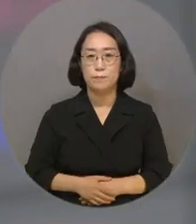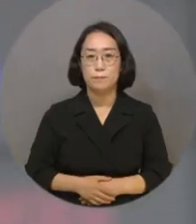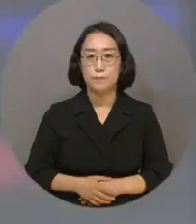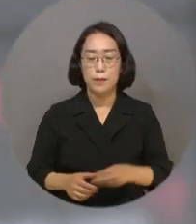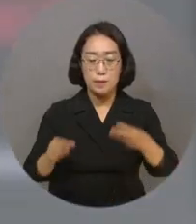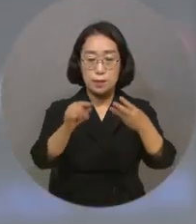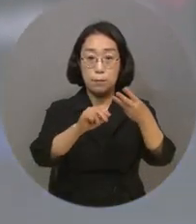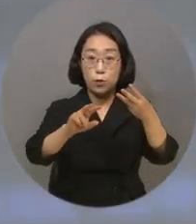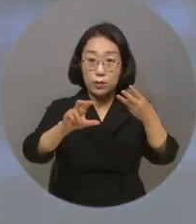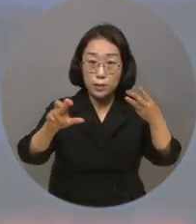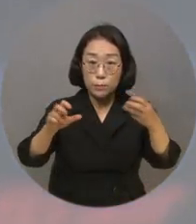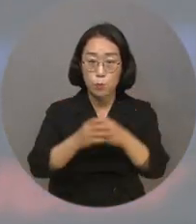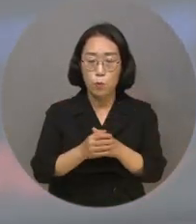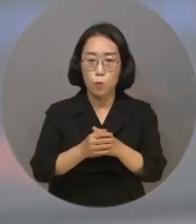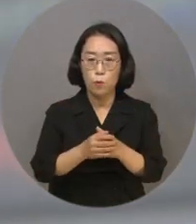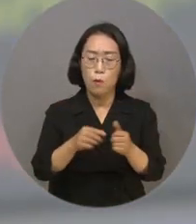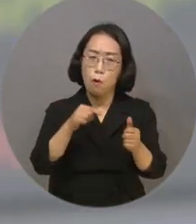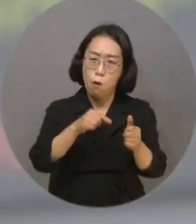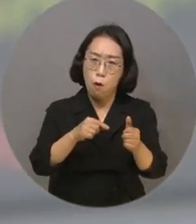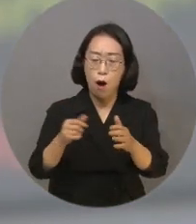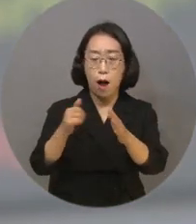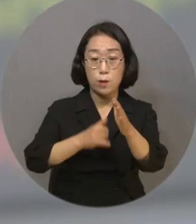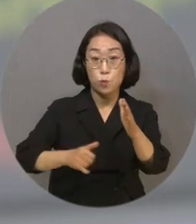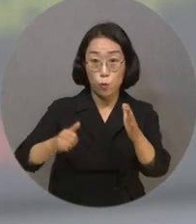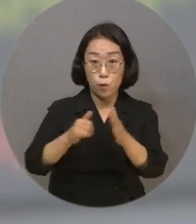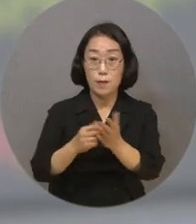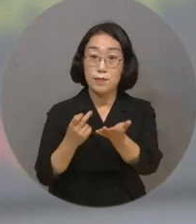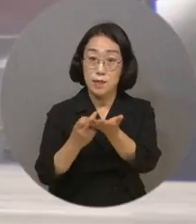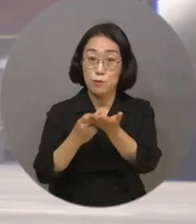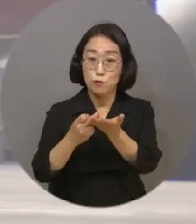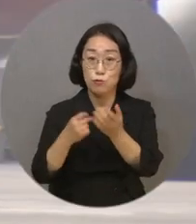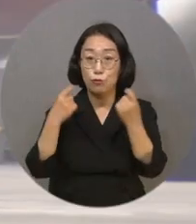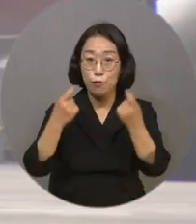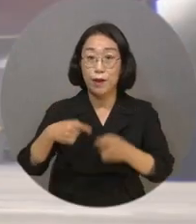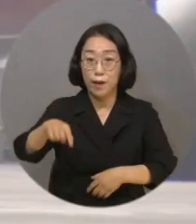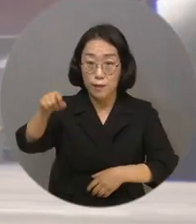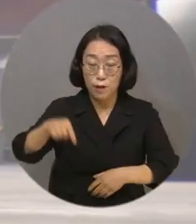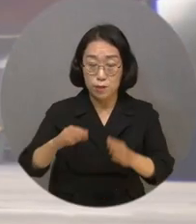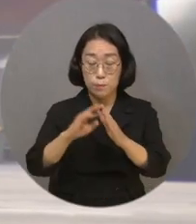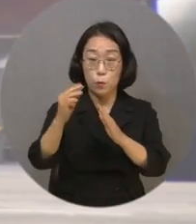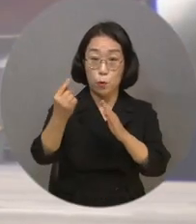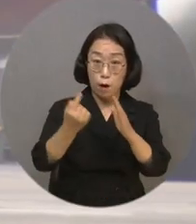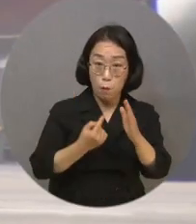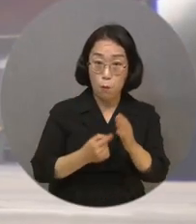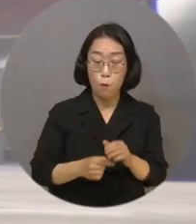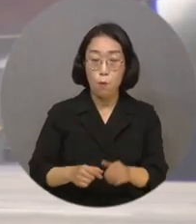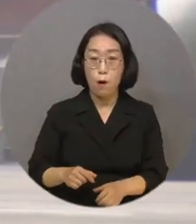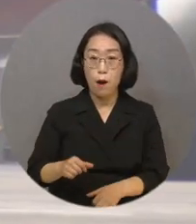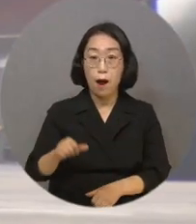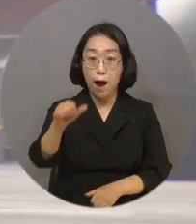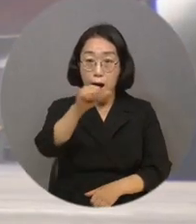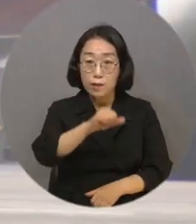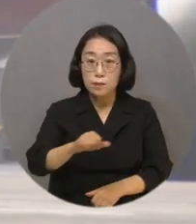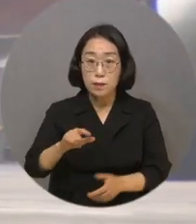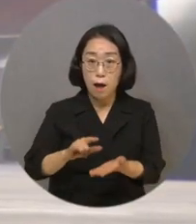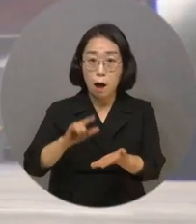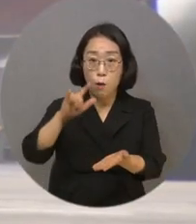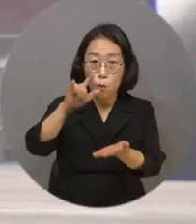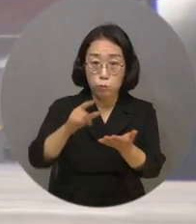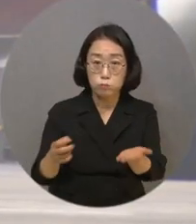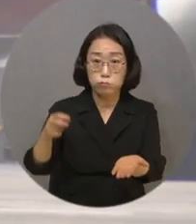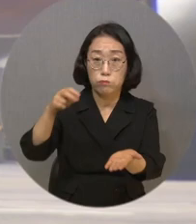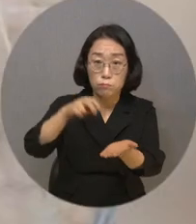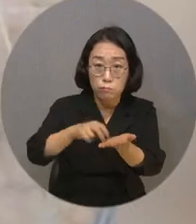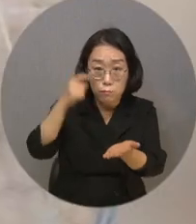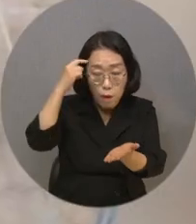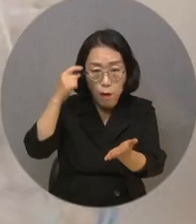지난 3월 25일 시몬 씨는 가족과 제주여행을 마치고 집으로 돌아가기 위해 아시아나항공을 이용하던 중 황당한 일을